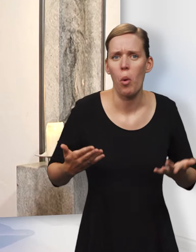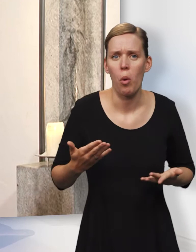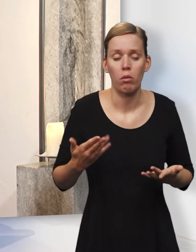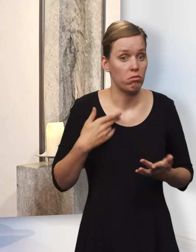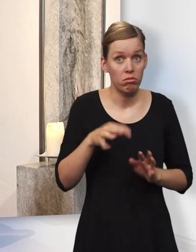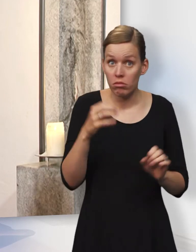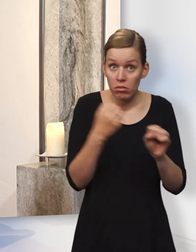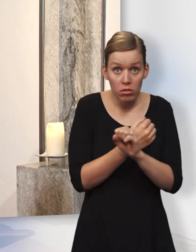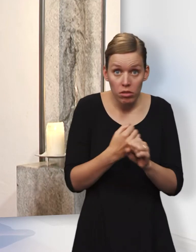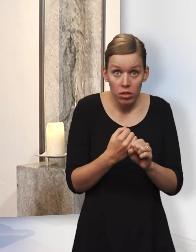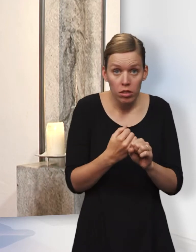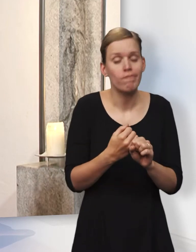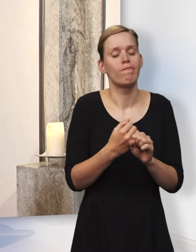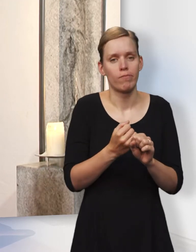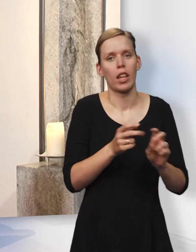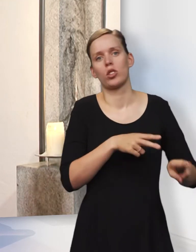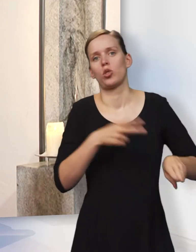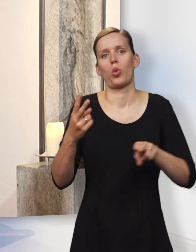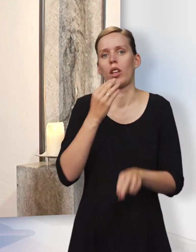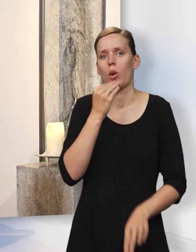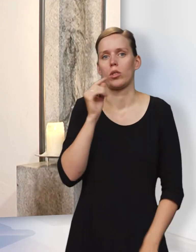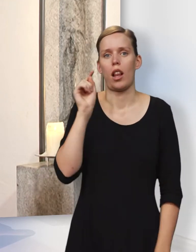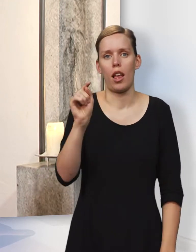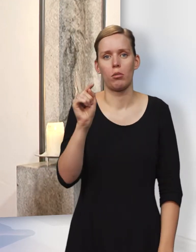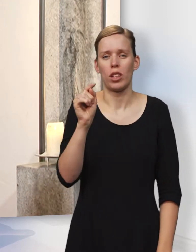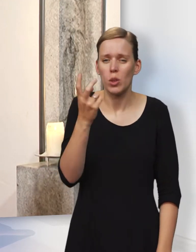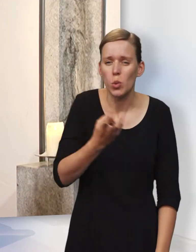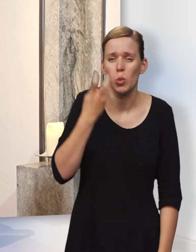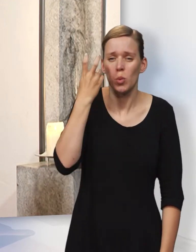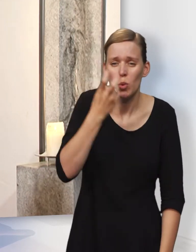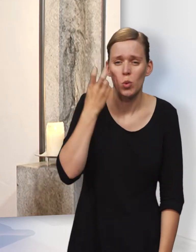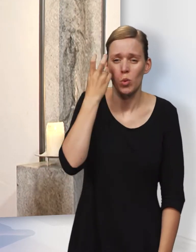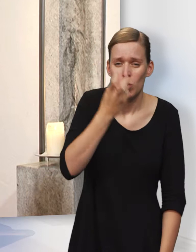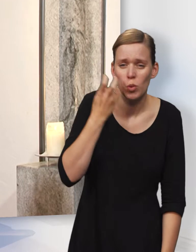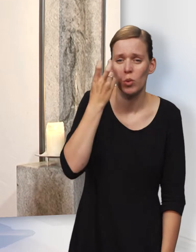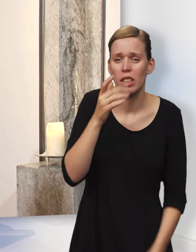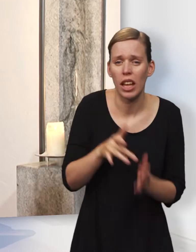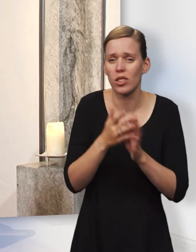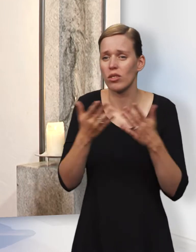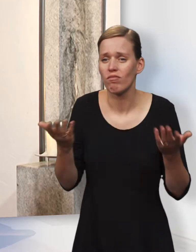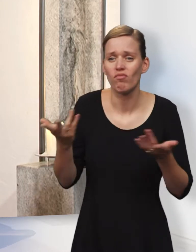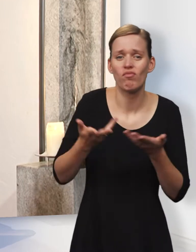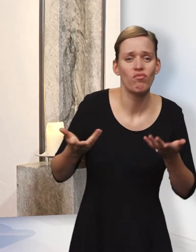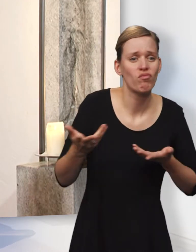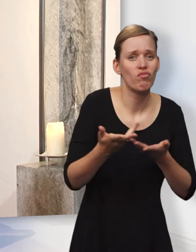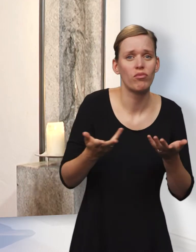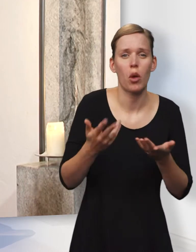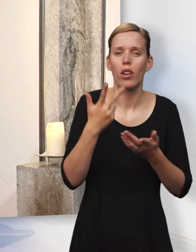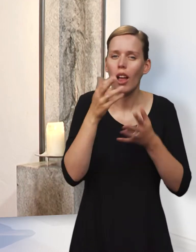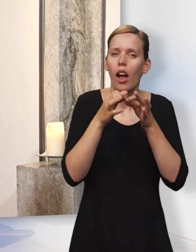sie ihn nicht fanden, gingen sie wieder nach Jerusalem und suchten ihn. Und es begab sich